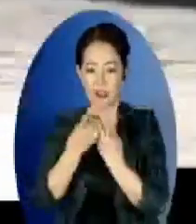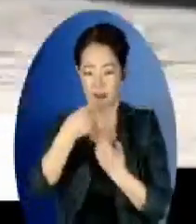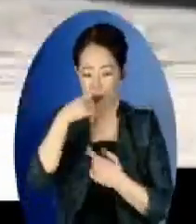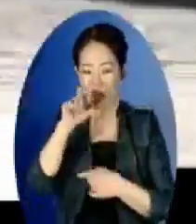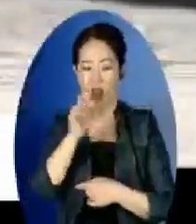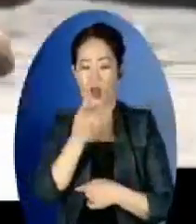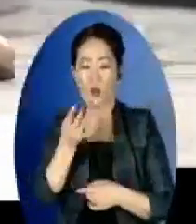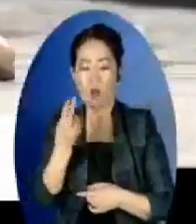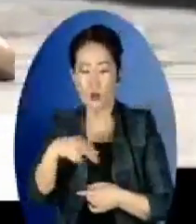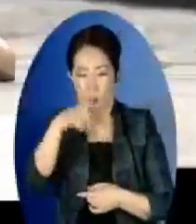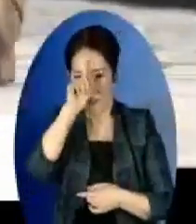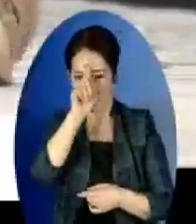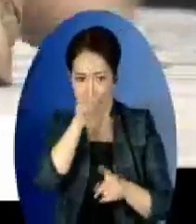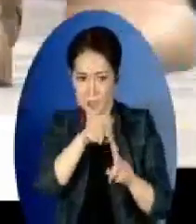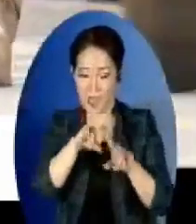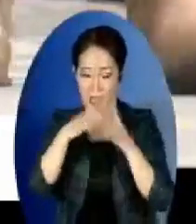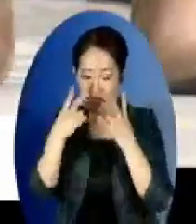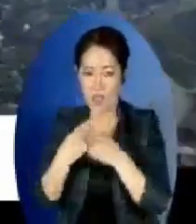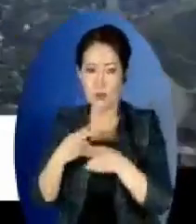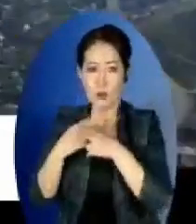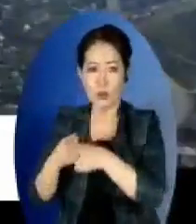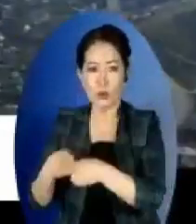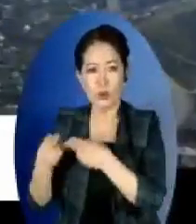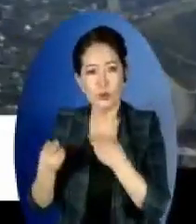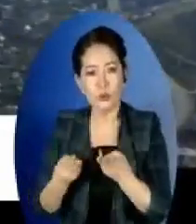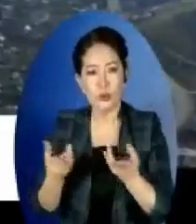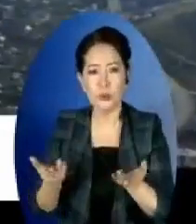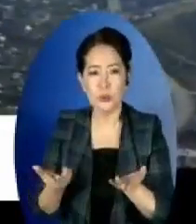Нийгмийн эрүүл мэндийн тусламж үйлчилгээ гэж яг юу хэлээд байна вэ?